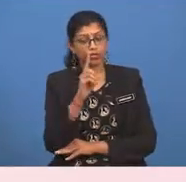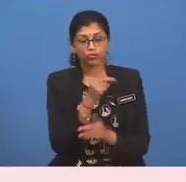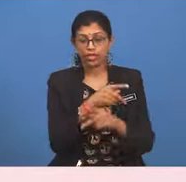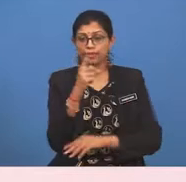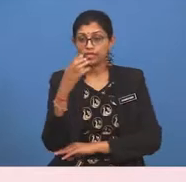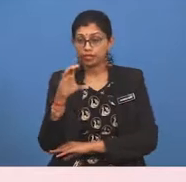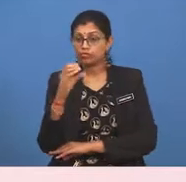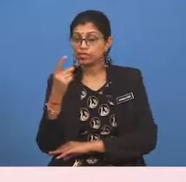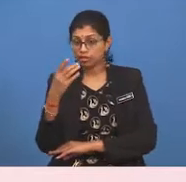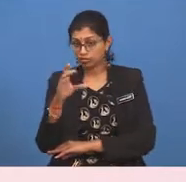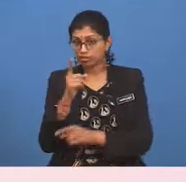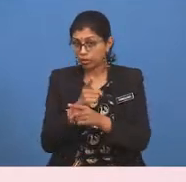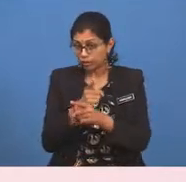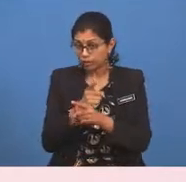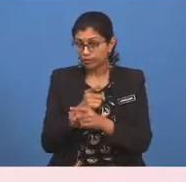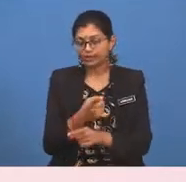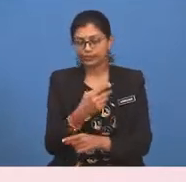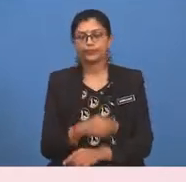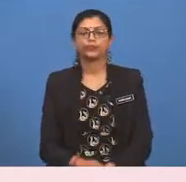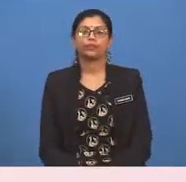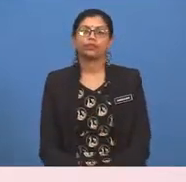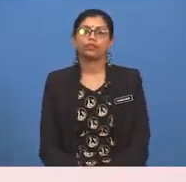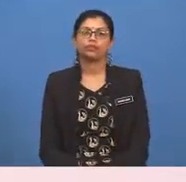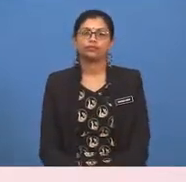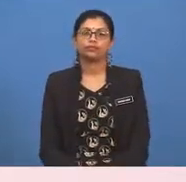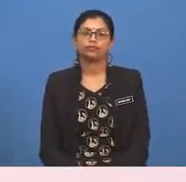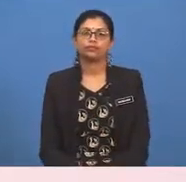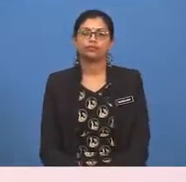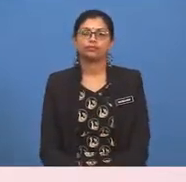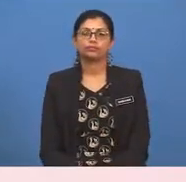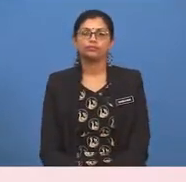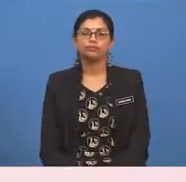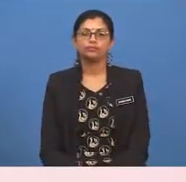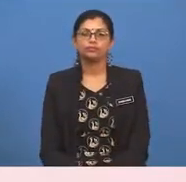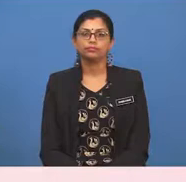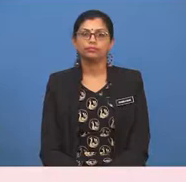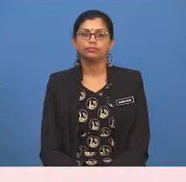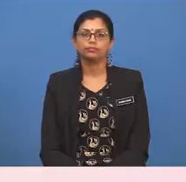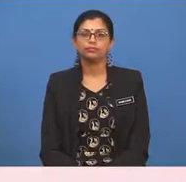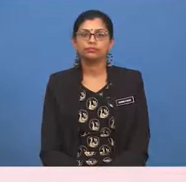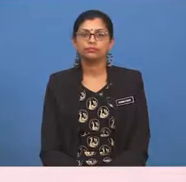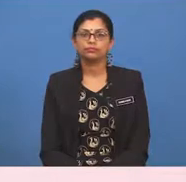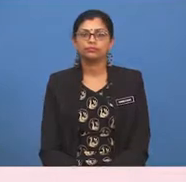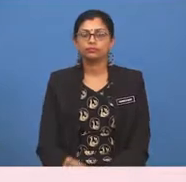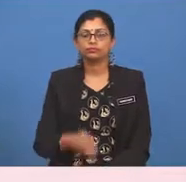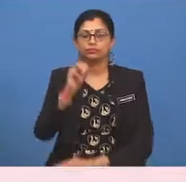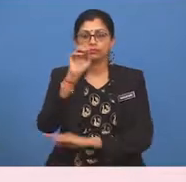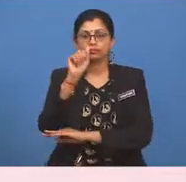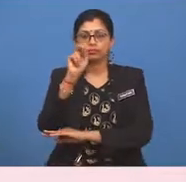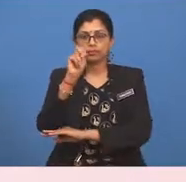100%. Dan dengan menggunakan kaedah pemansuhan,